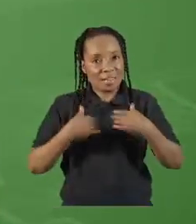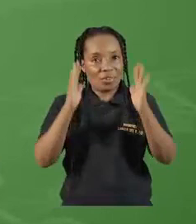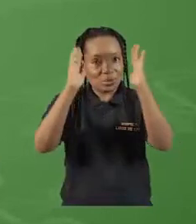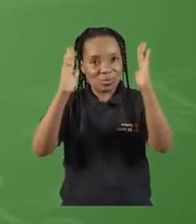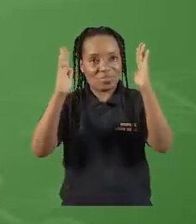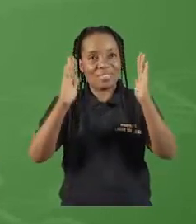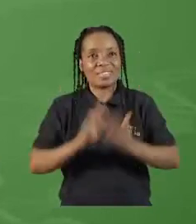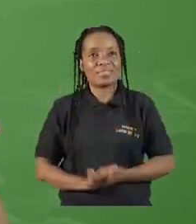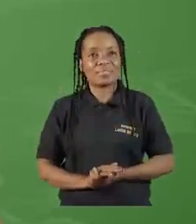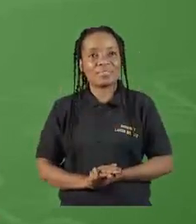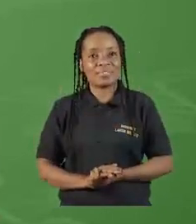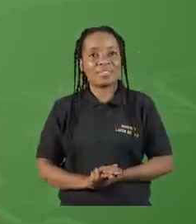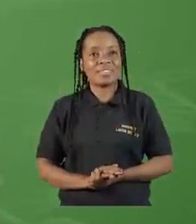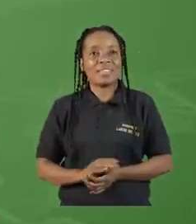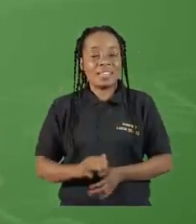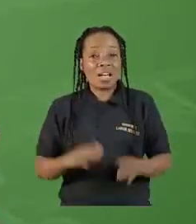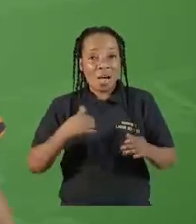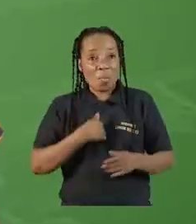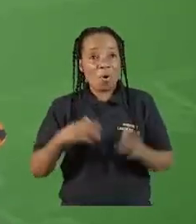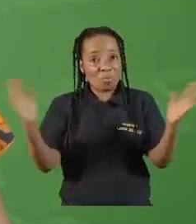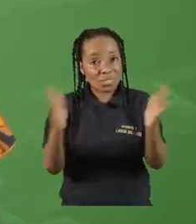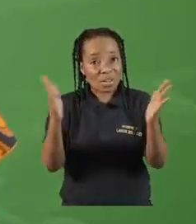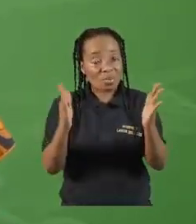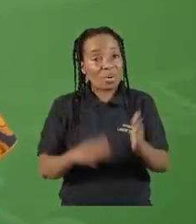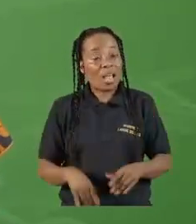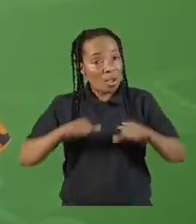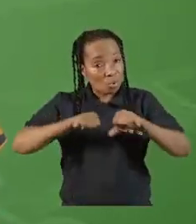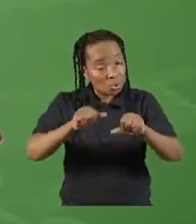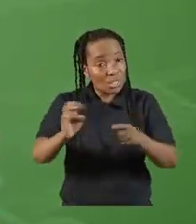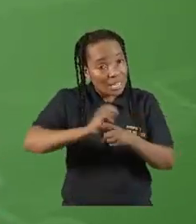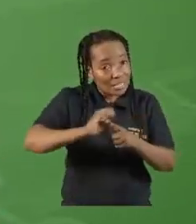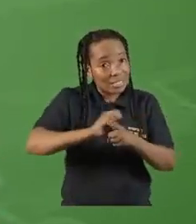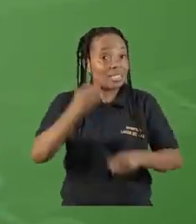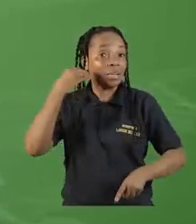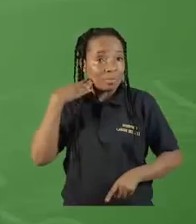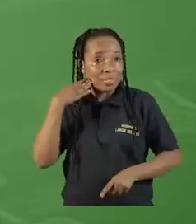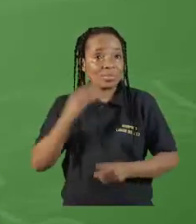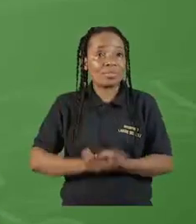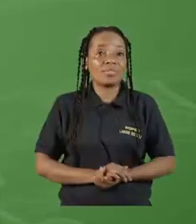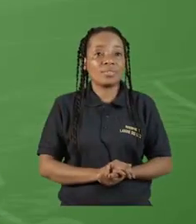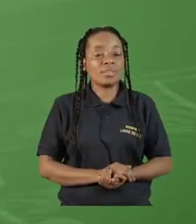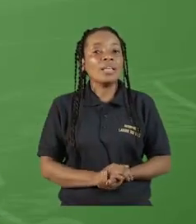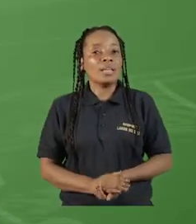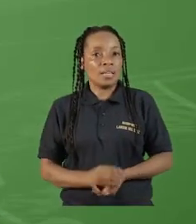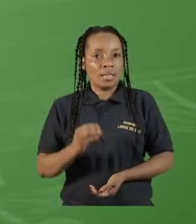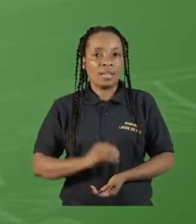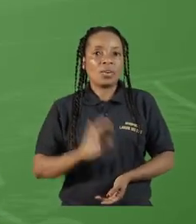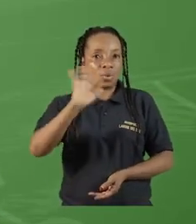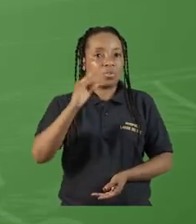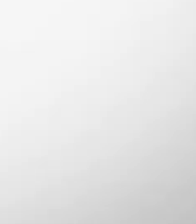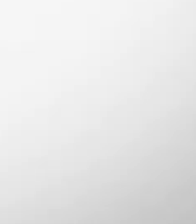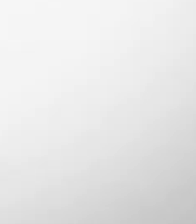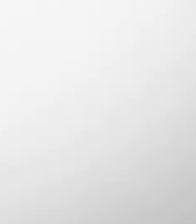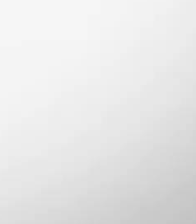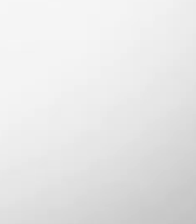attention. Je vous encourage à vous exercer. Nous nous reverrons très prochainement. À bientôt.